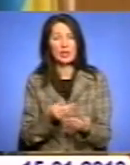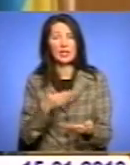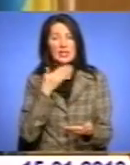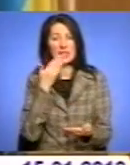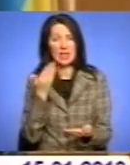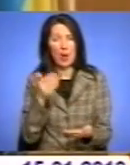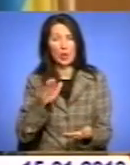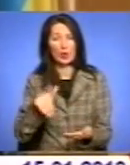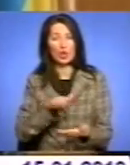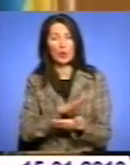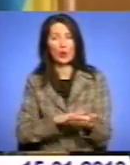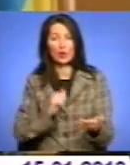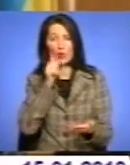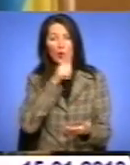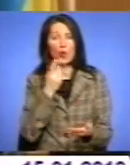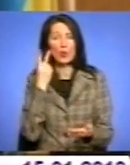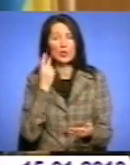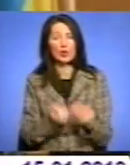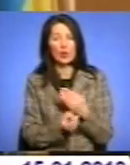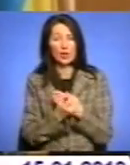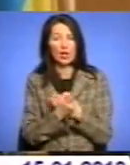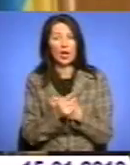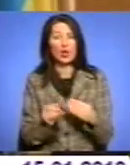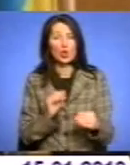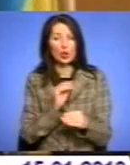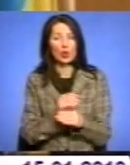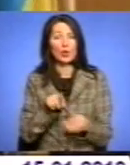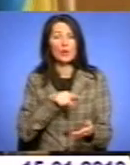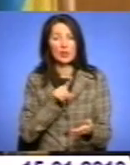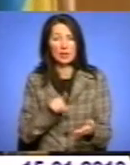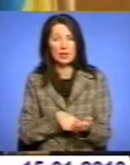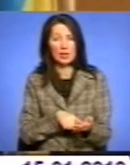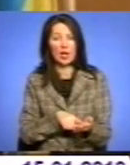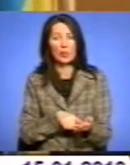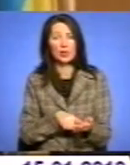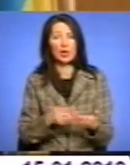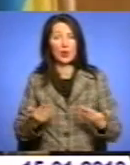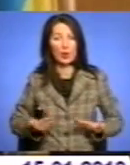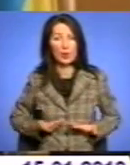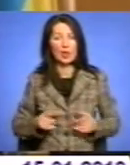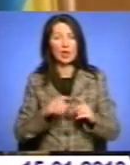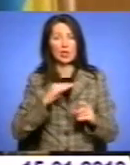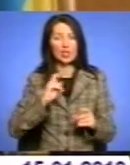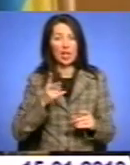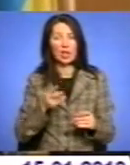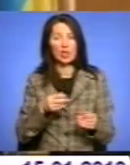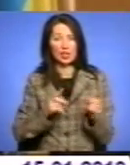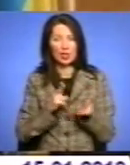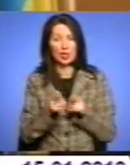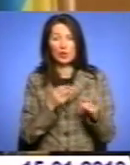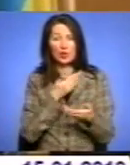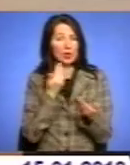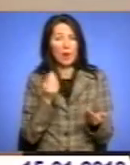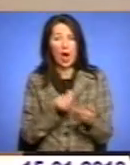і потім протягом року постійно виникають якісь додаткові запити. Комунальні установи жаліються, що немає коштів, немає на то. Тому хотіли б